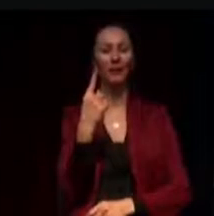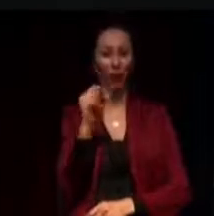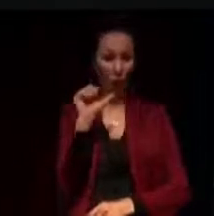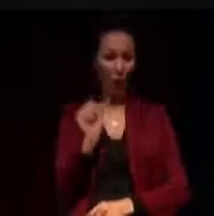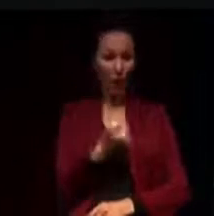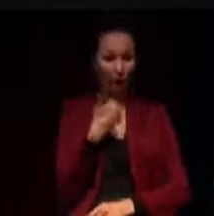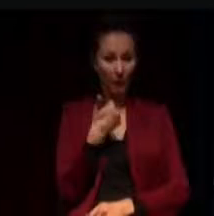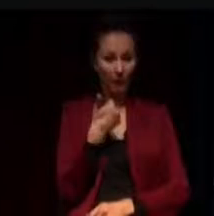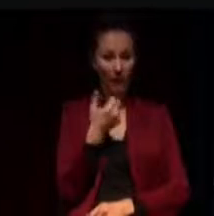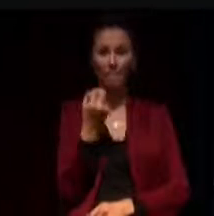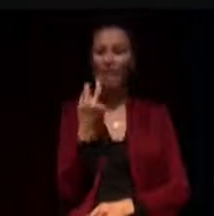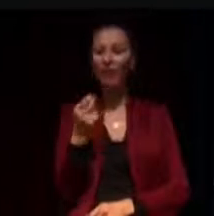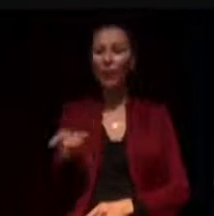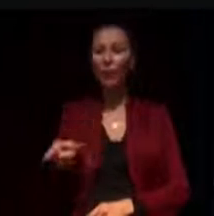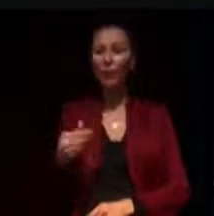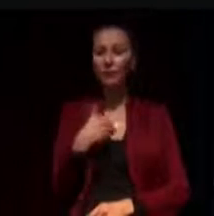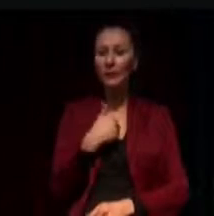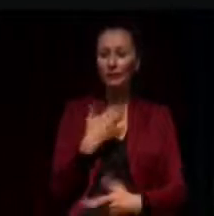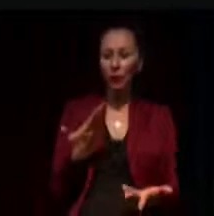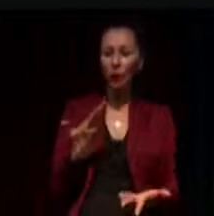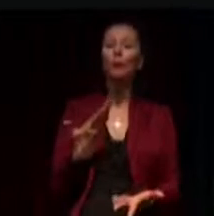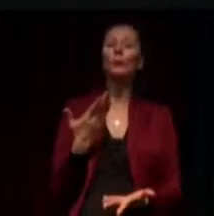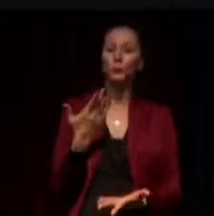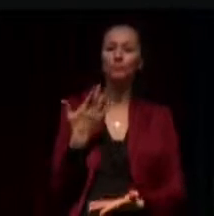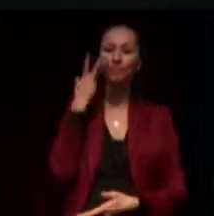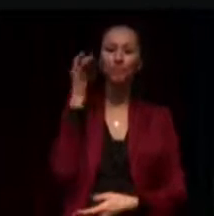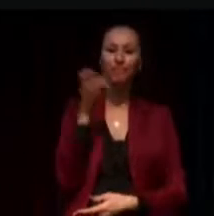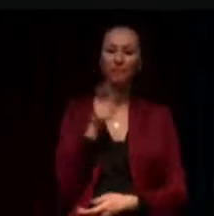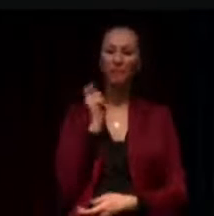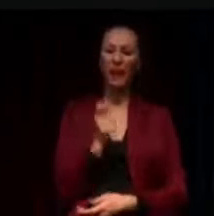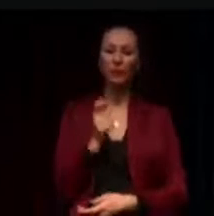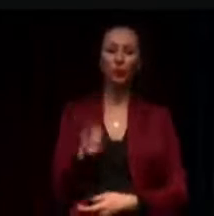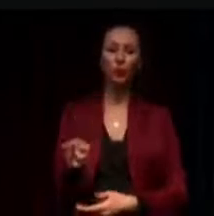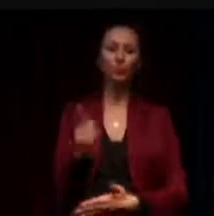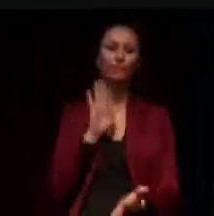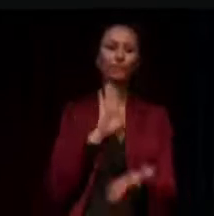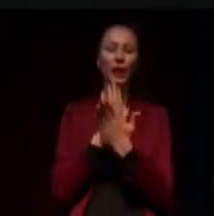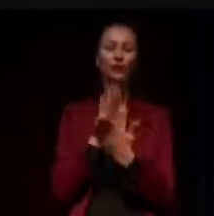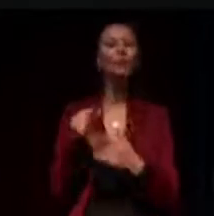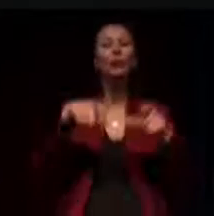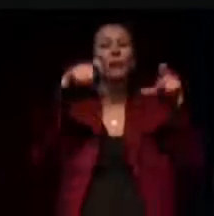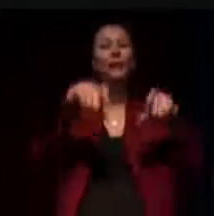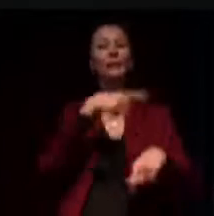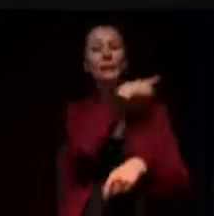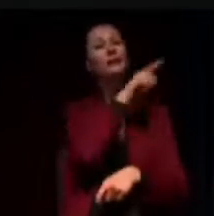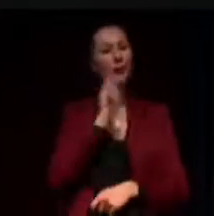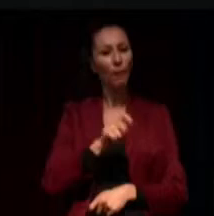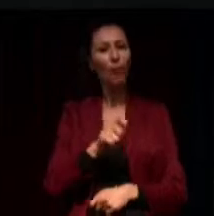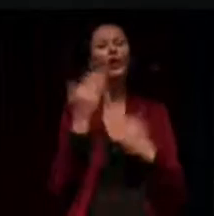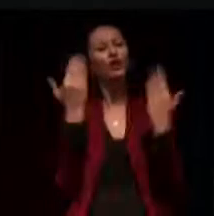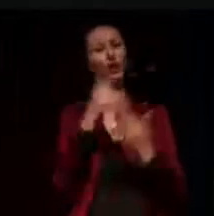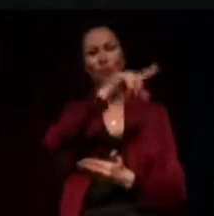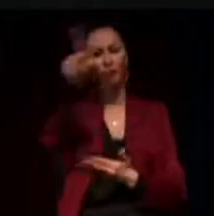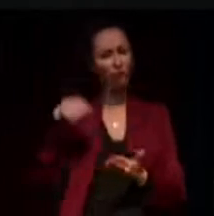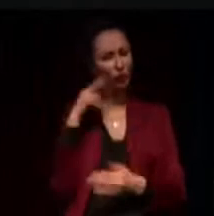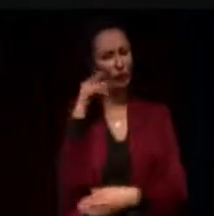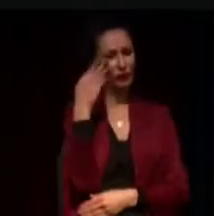önemli miydi? Pandemi bunu bizim gözümüzün içine soktu. Önemliydi. Bu tesis bunu yapıyor. İnşallah oraya da gider